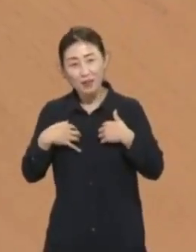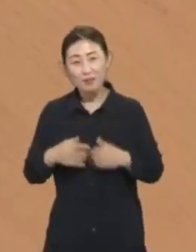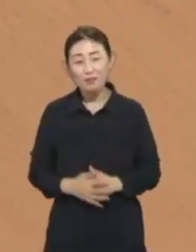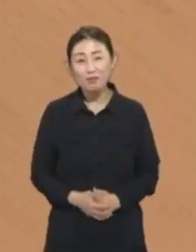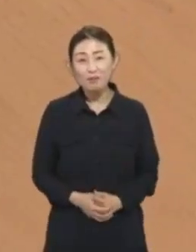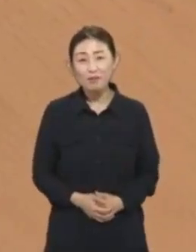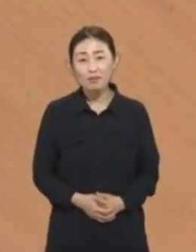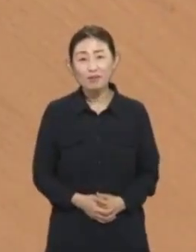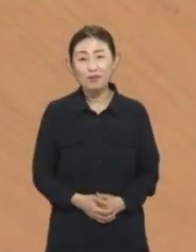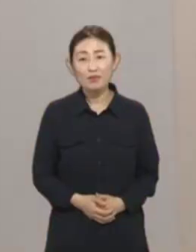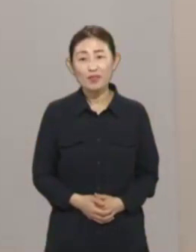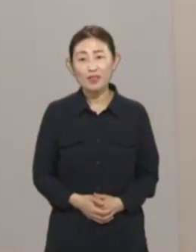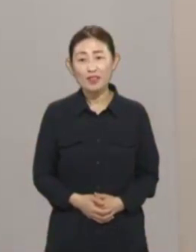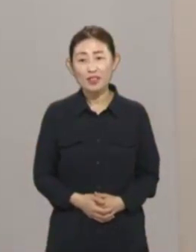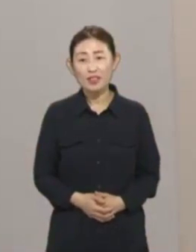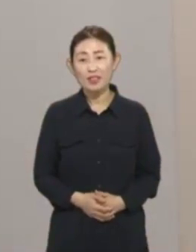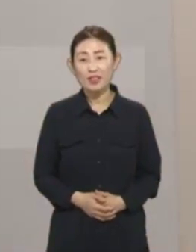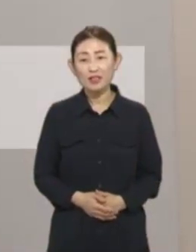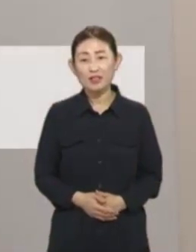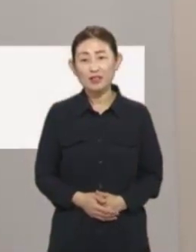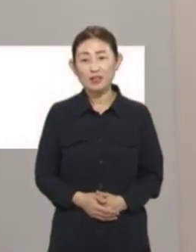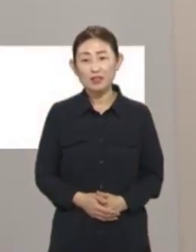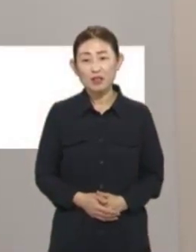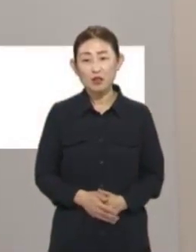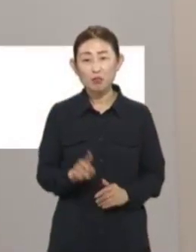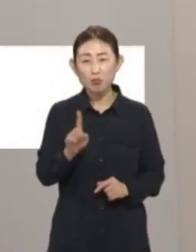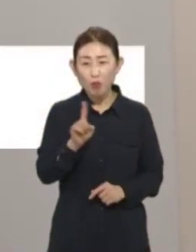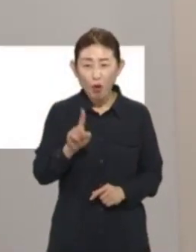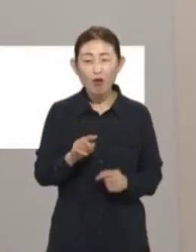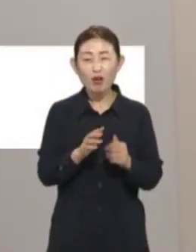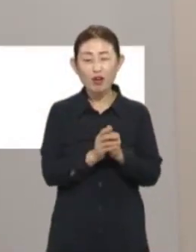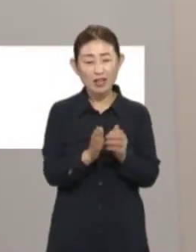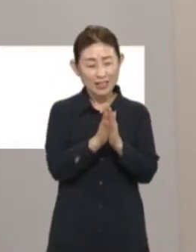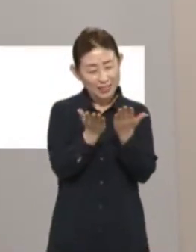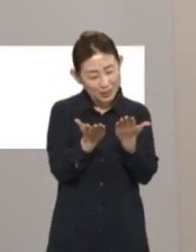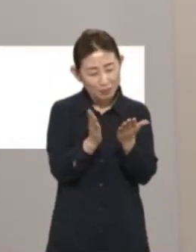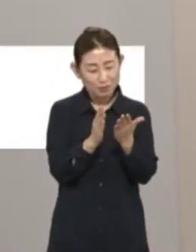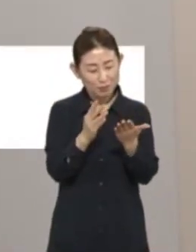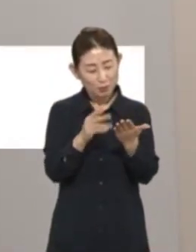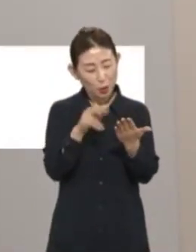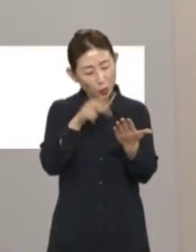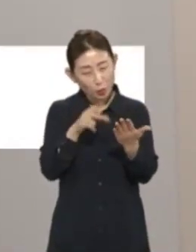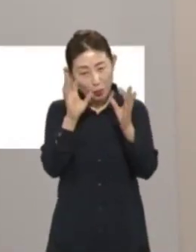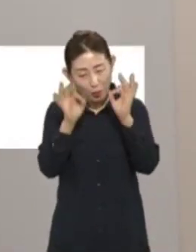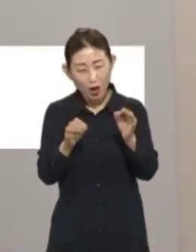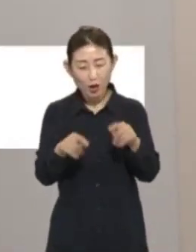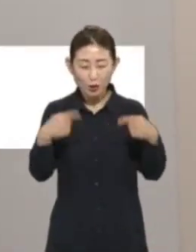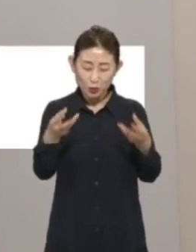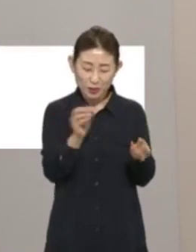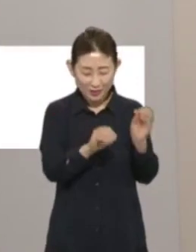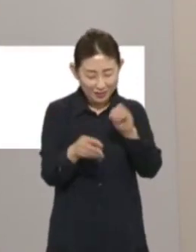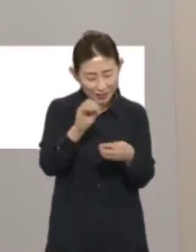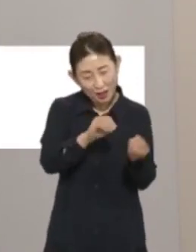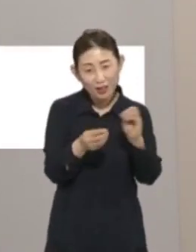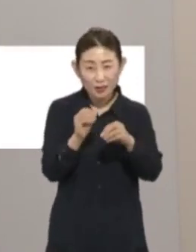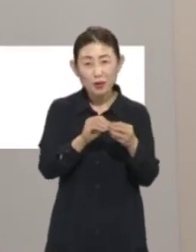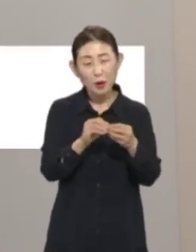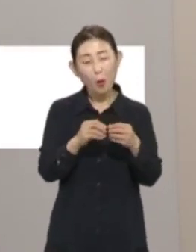보냅니다. 푸드테라피도 하고 그림책 수업도 하고 종이접기 같은 것도